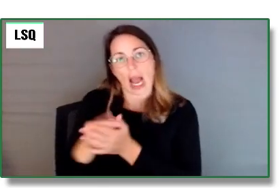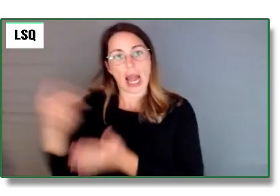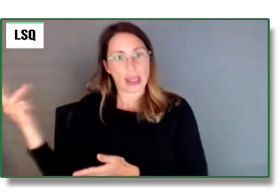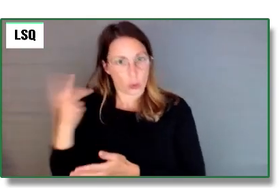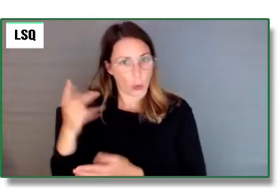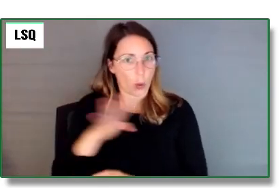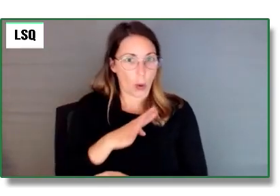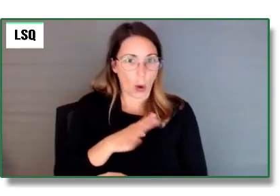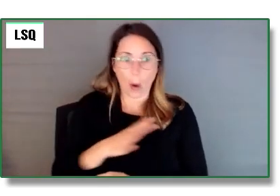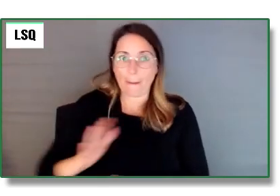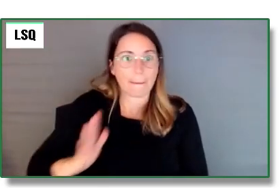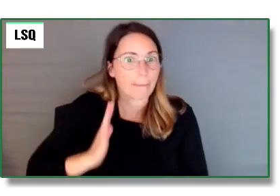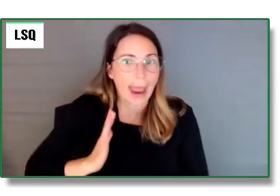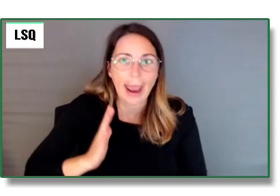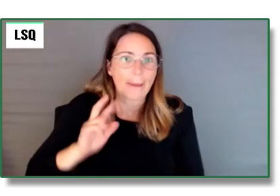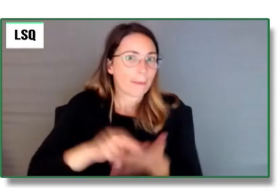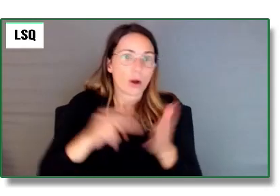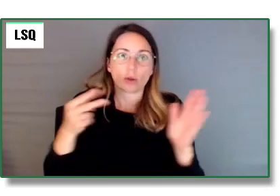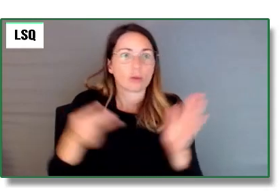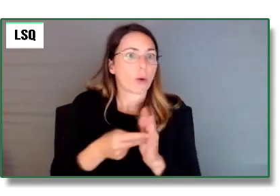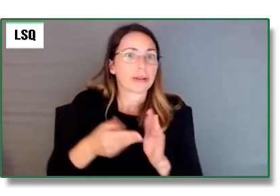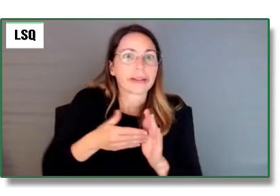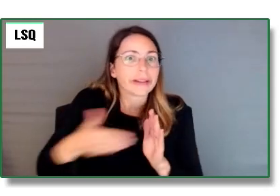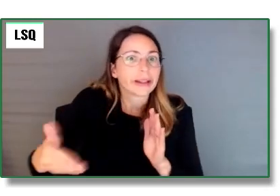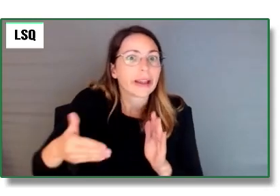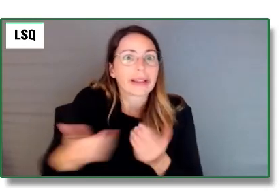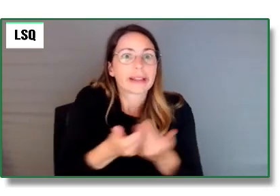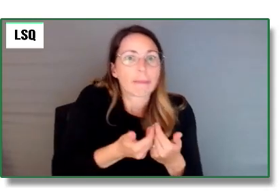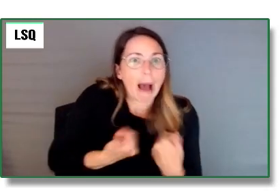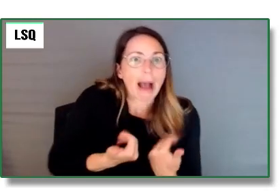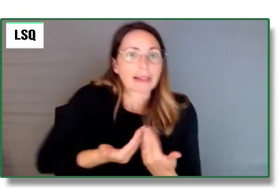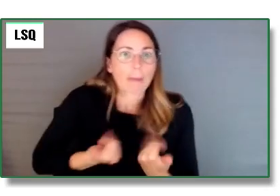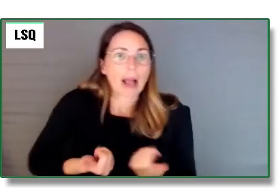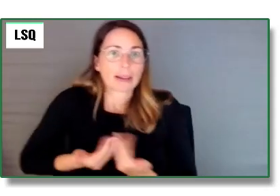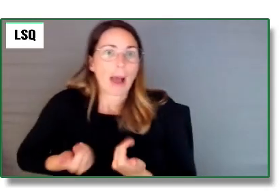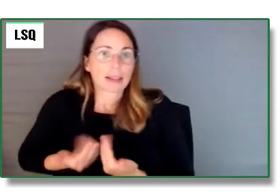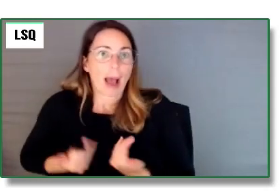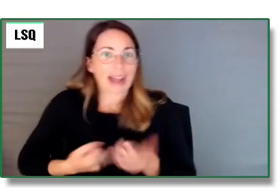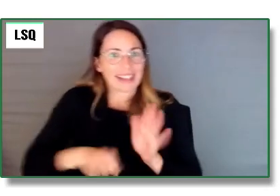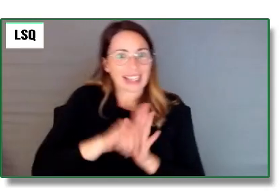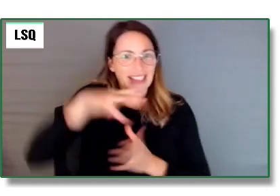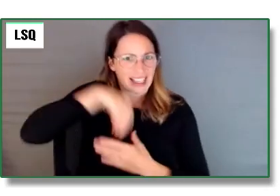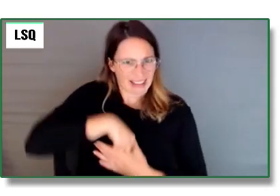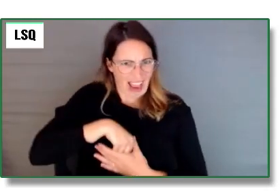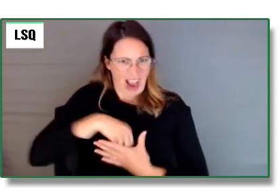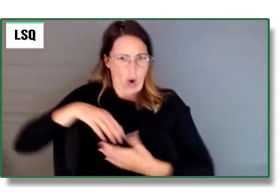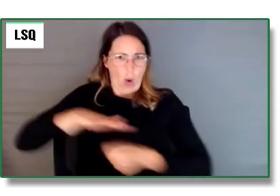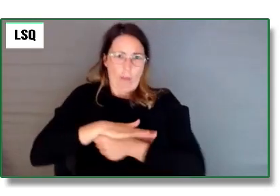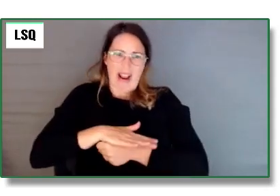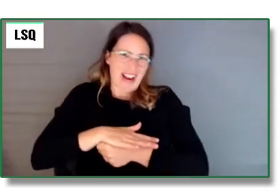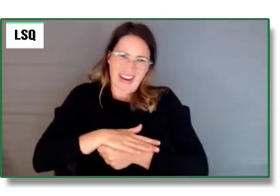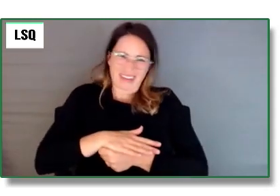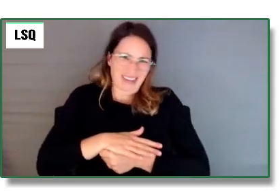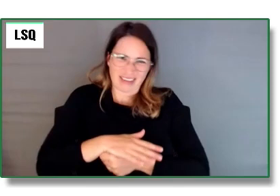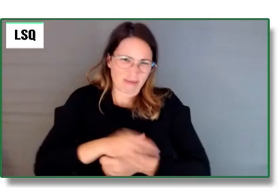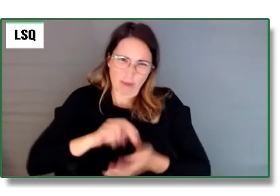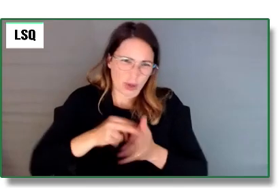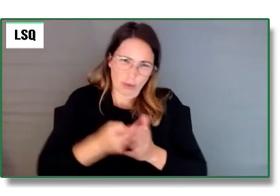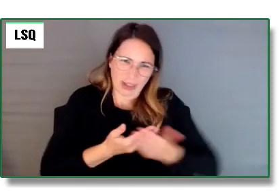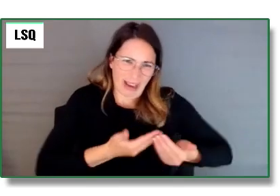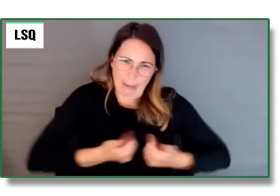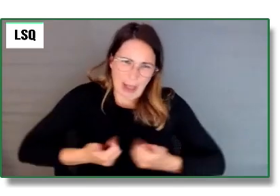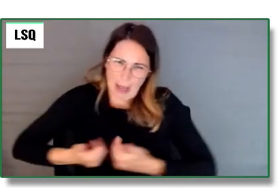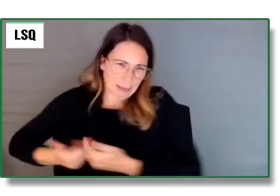attendre de moi que je sépare ces identités l'une de l'autre. Revenons aux 3 cafés. Le café numéro 1 représente